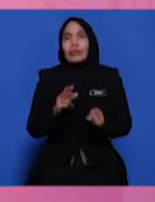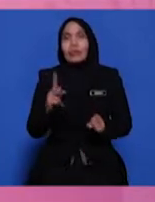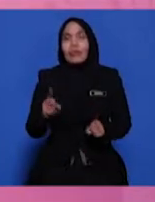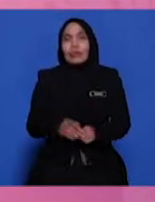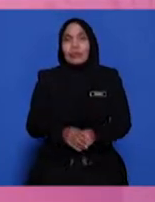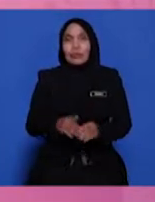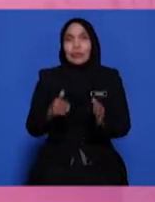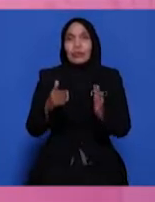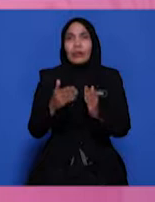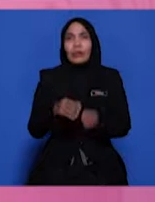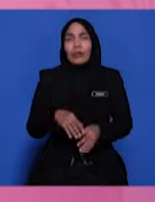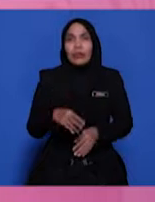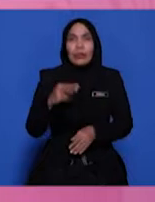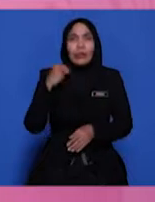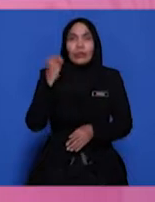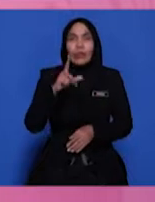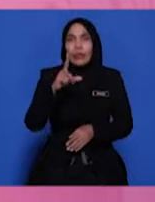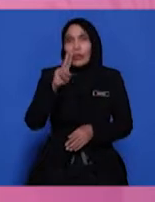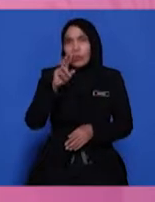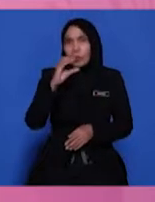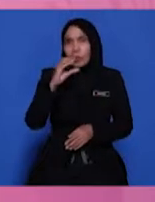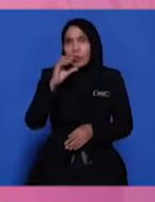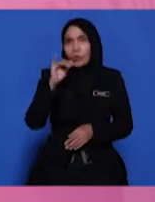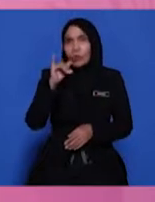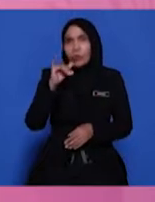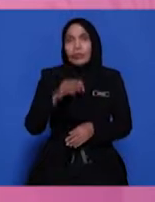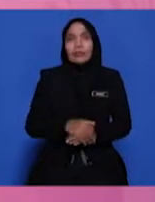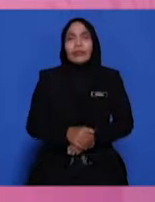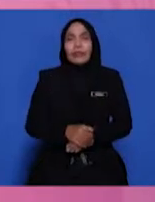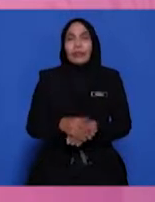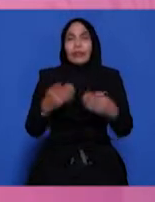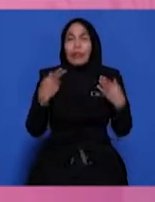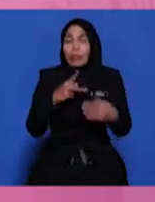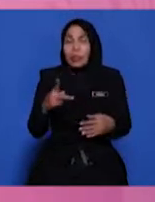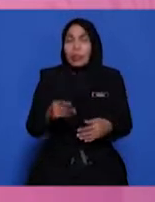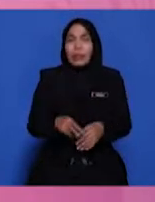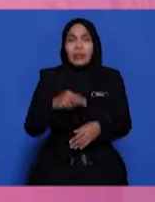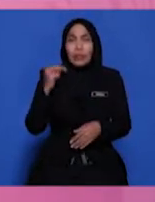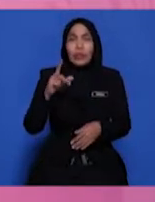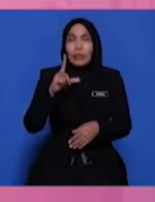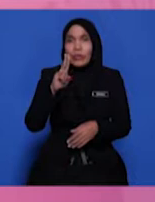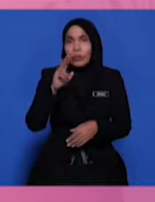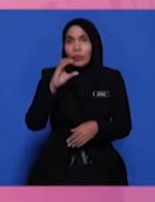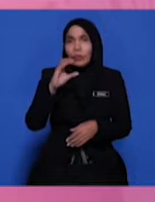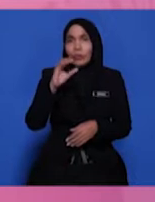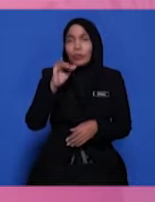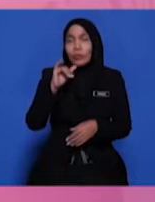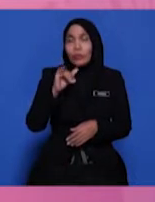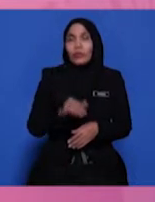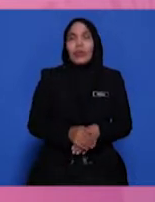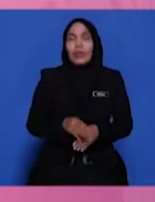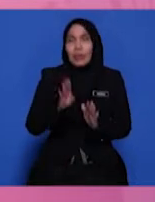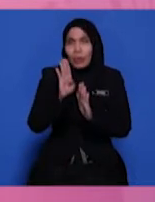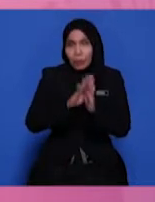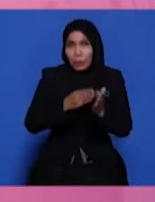bulan. Adakah Puan Lucy berbelanja secara bijak? Jelaskan jawapan anda. Puan